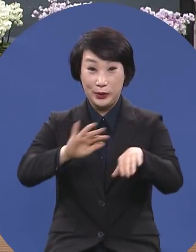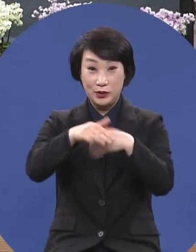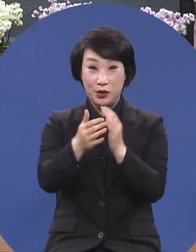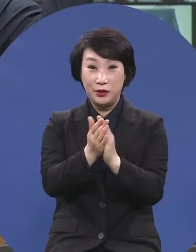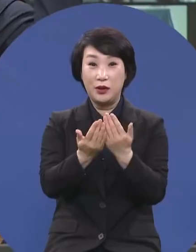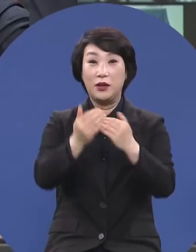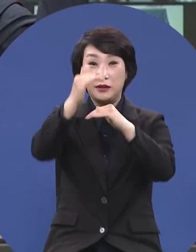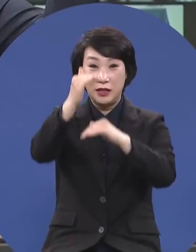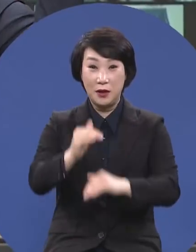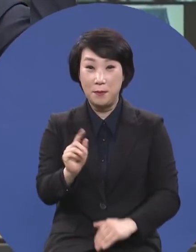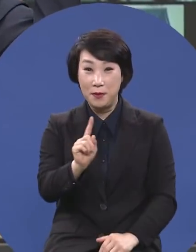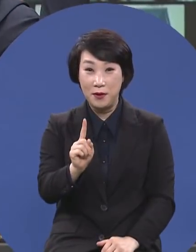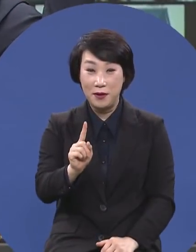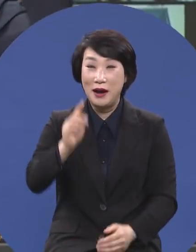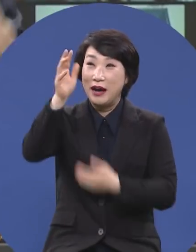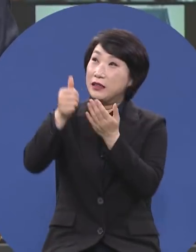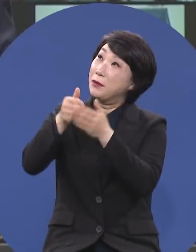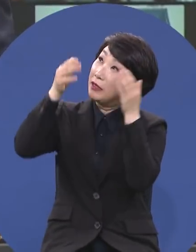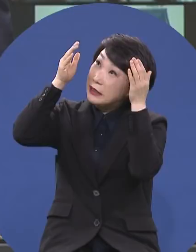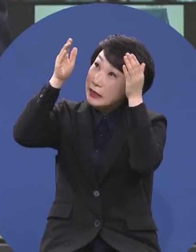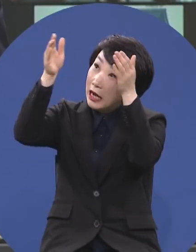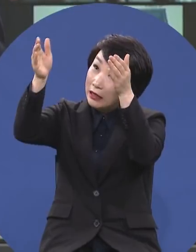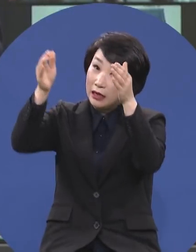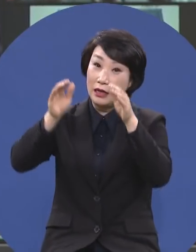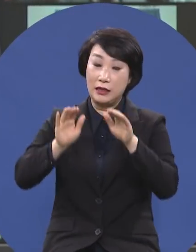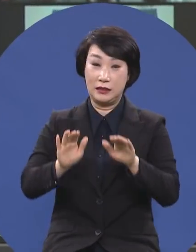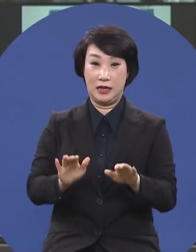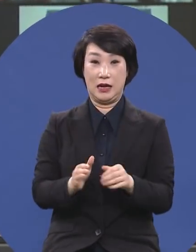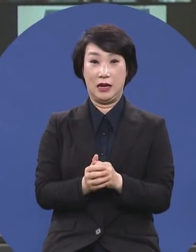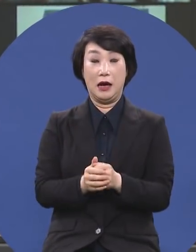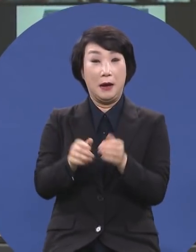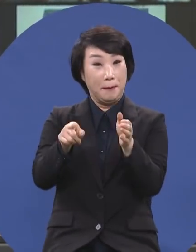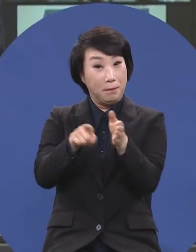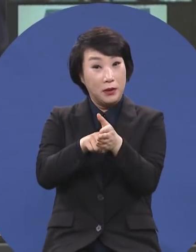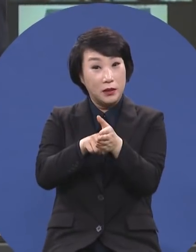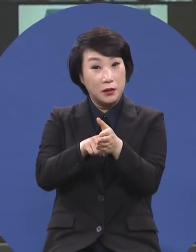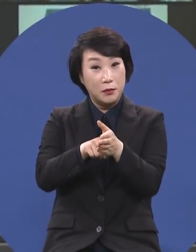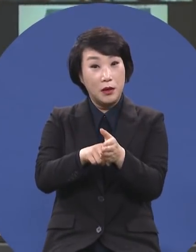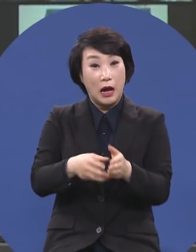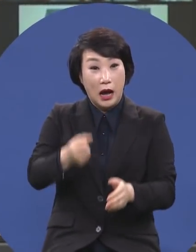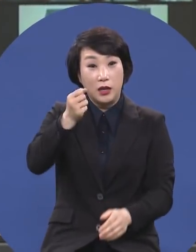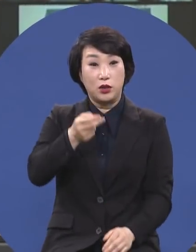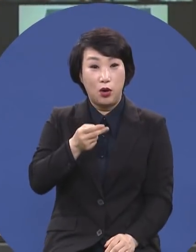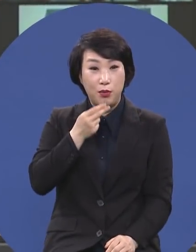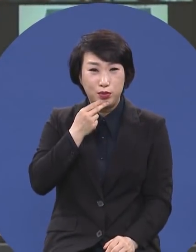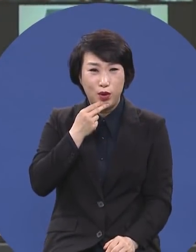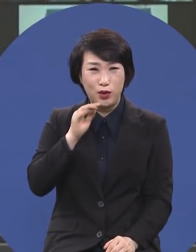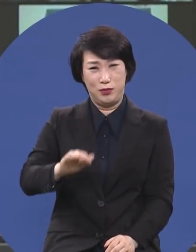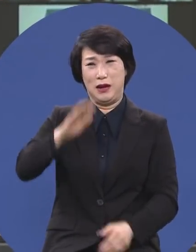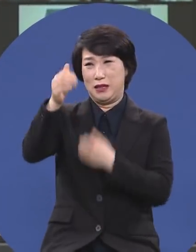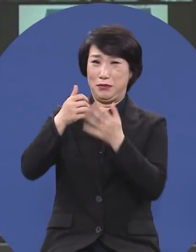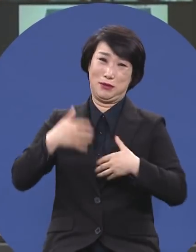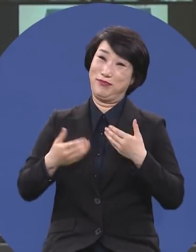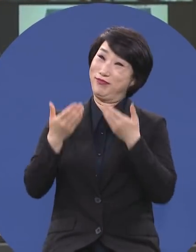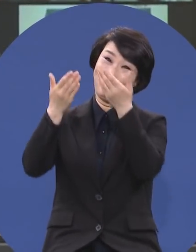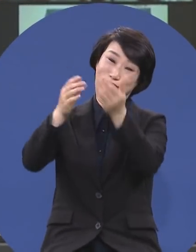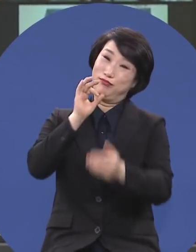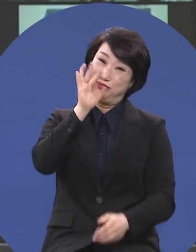본문은 하나님을 향해서 믿음이 없이는 기쁘시게